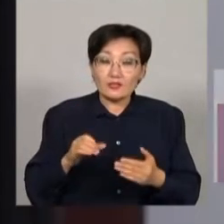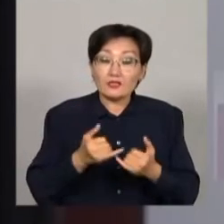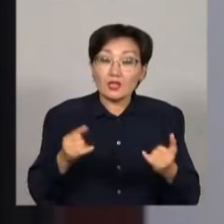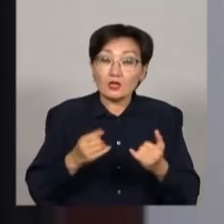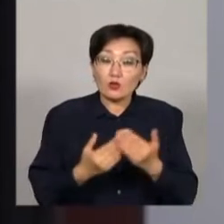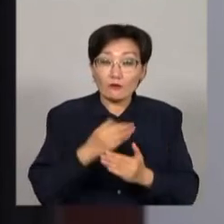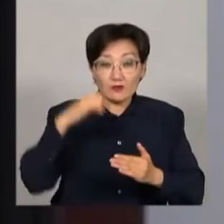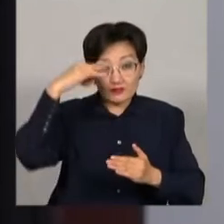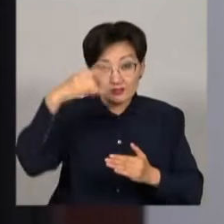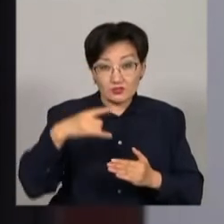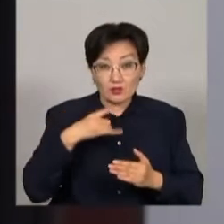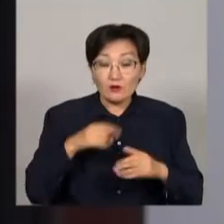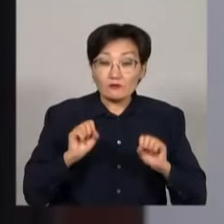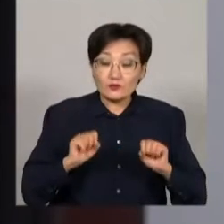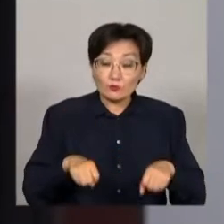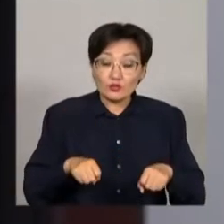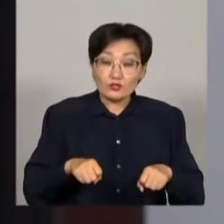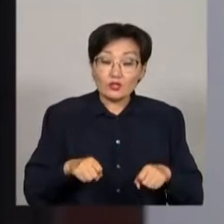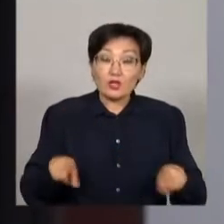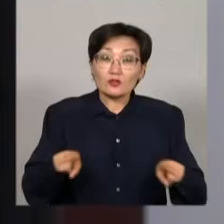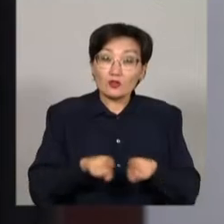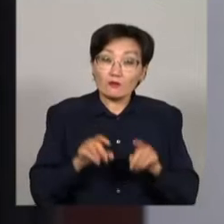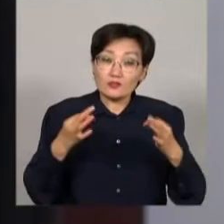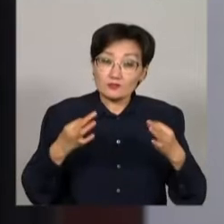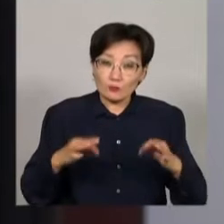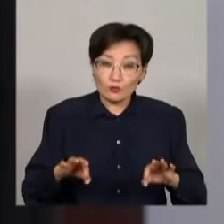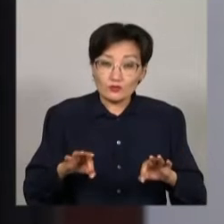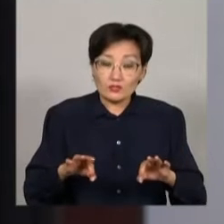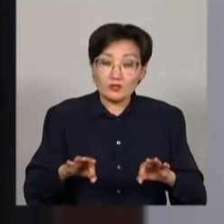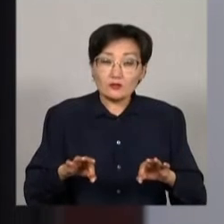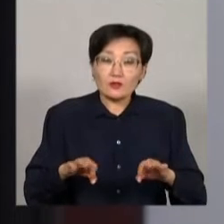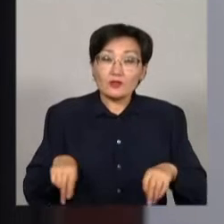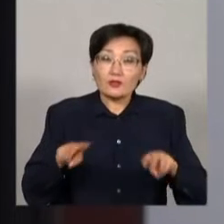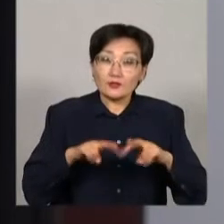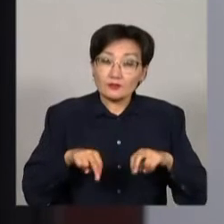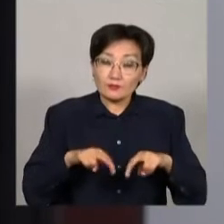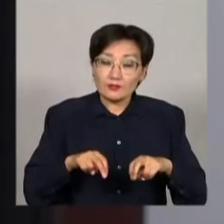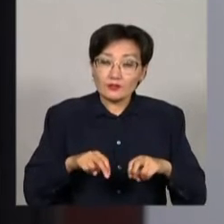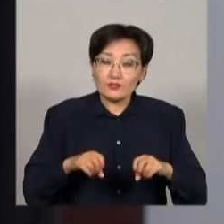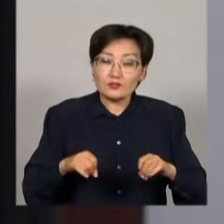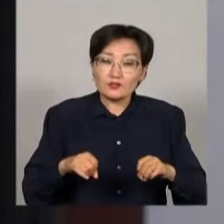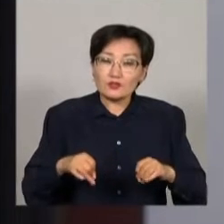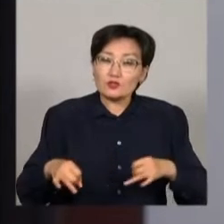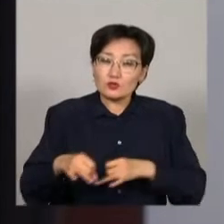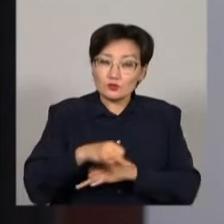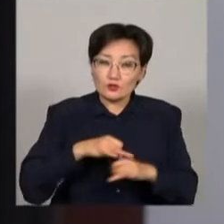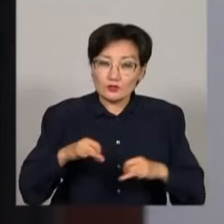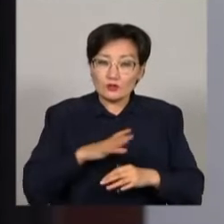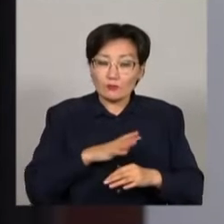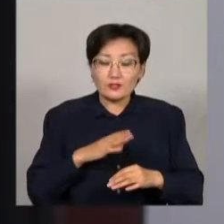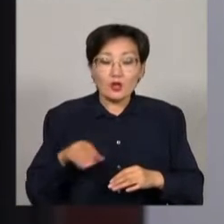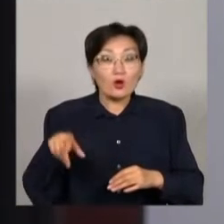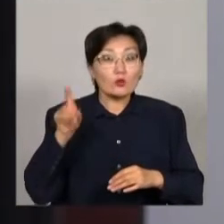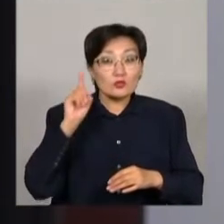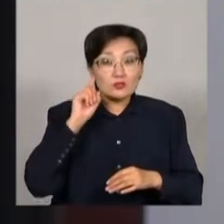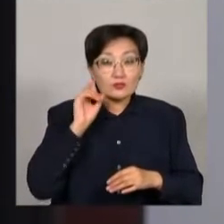Казахстана. Возможности такой свободной экспертной дискуссии, да, быть услышанным